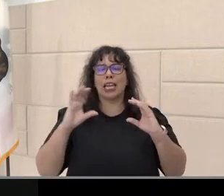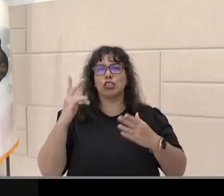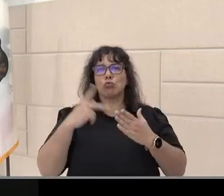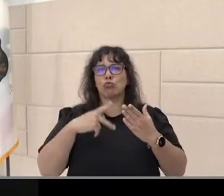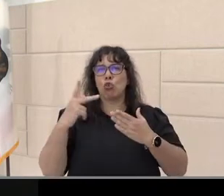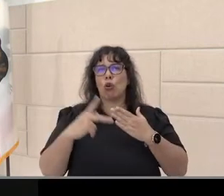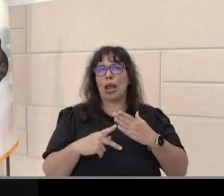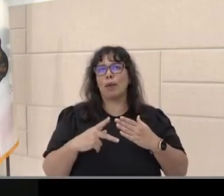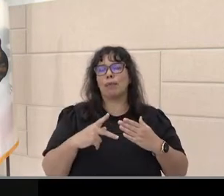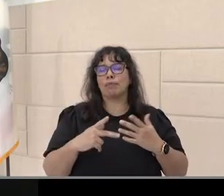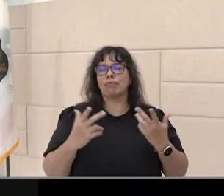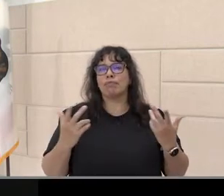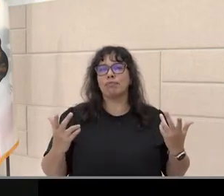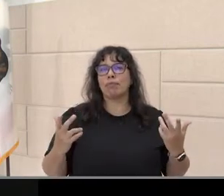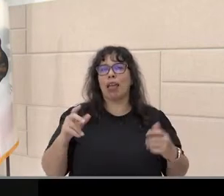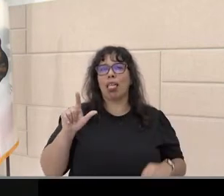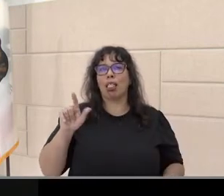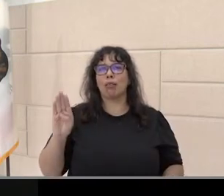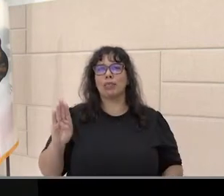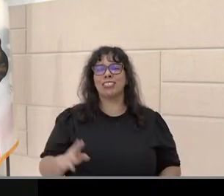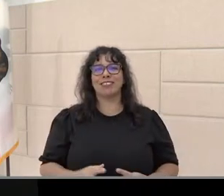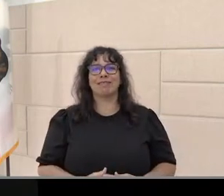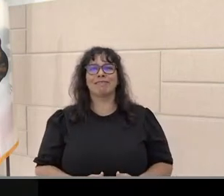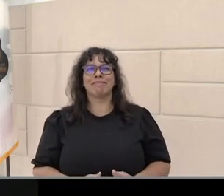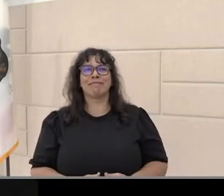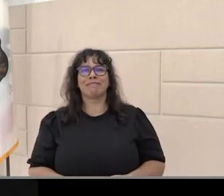បានល្អនៅក្នុងទីក្រុងឡុងបិច